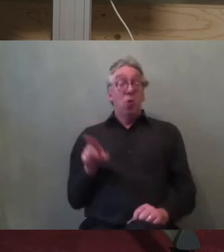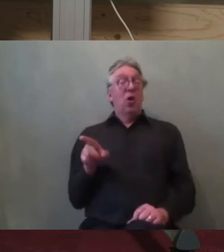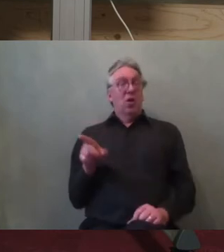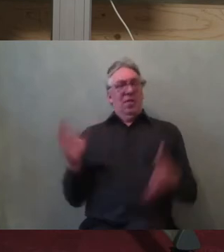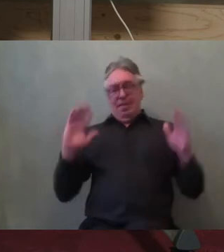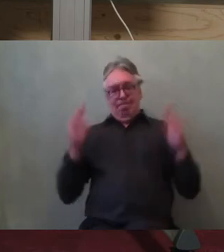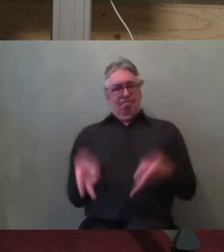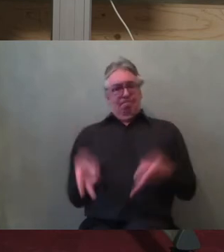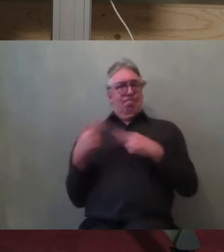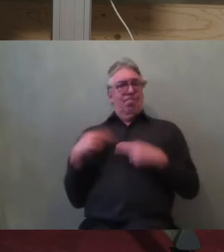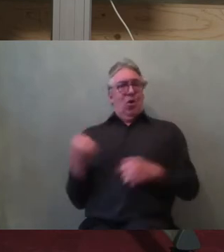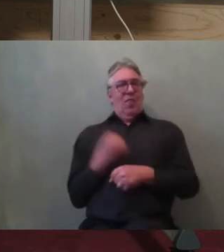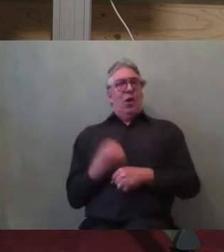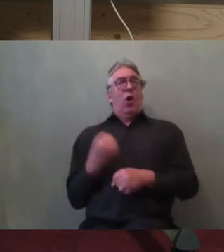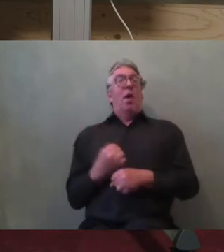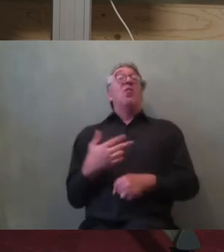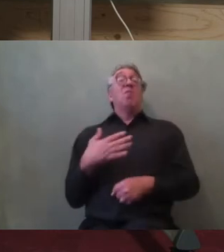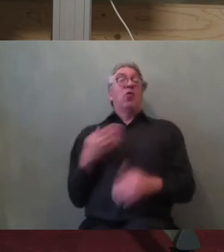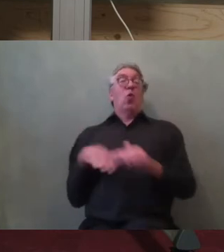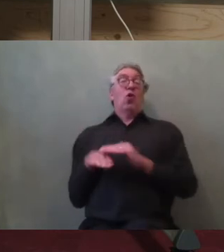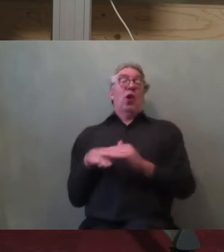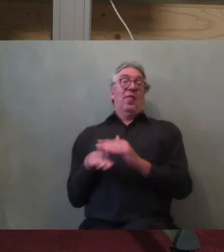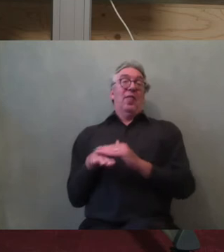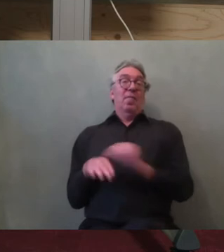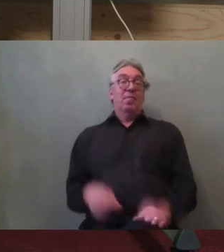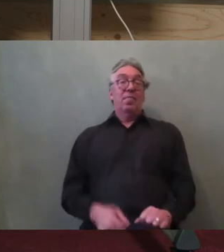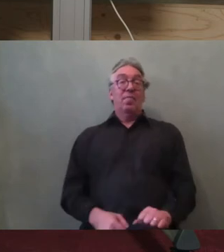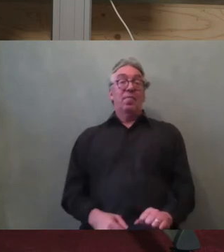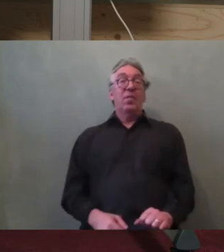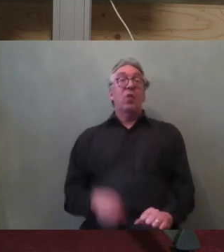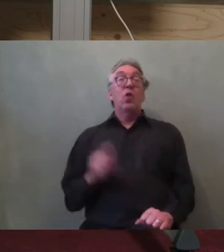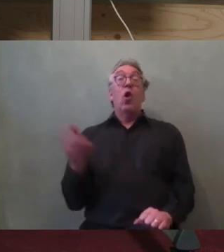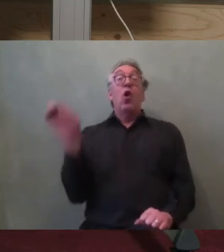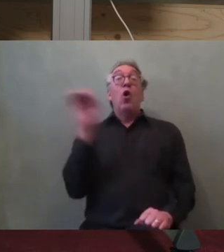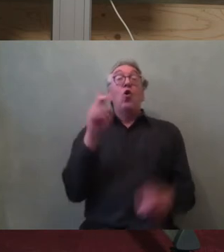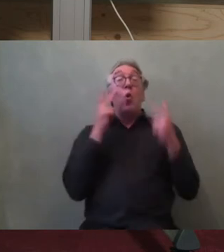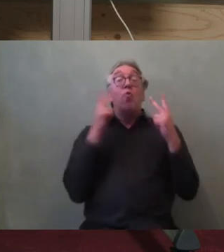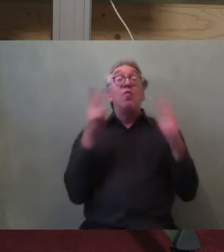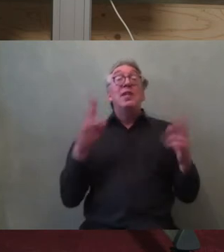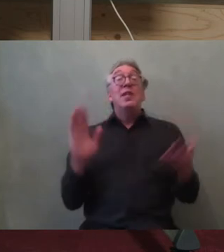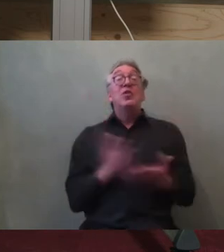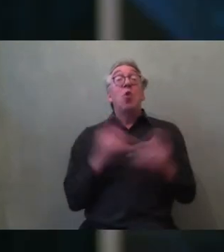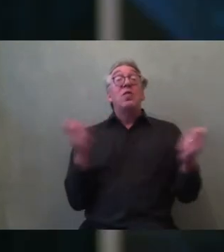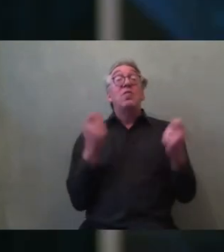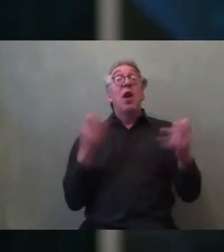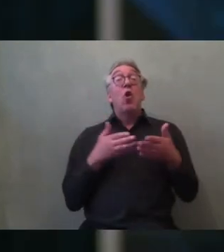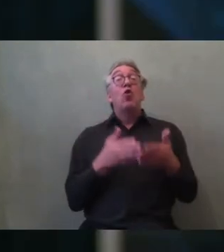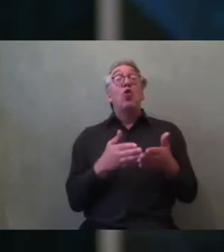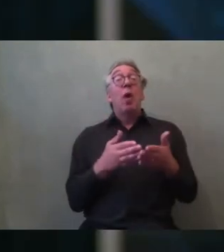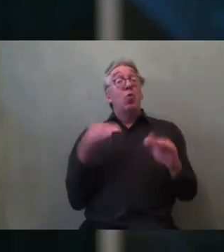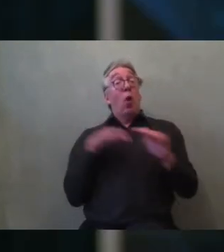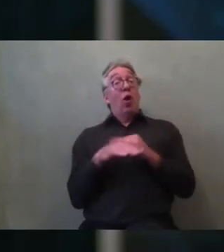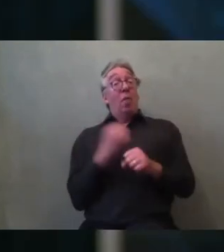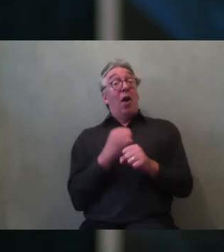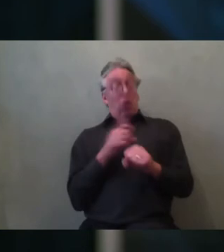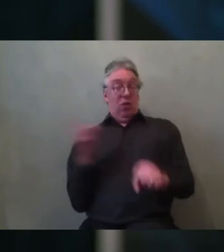de drijvende krachten achter het toegankelijk maken van het Eurovisie Songfestival in Rotterdam. En zij heeft binnen de